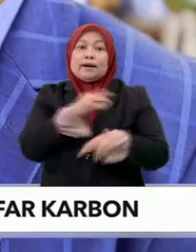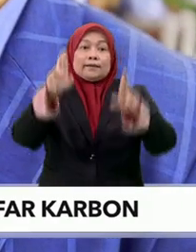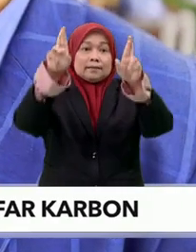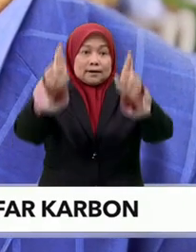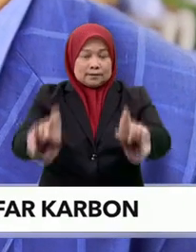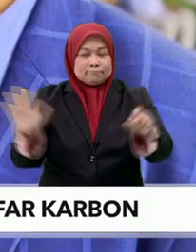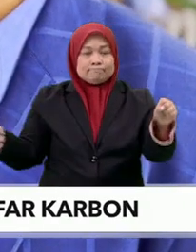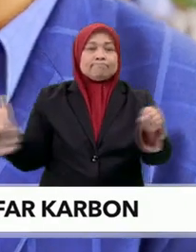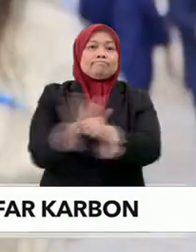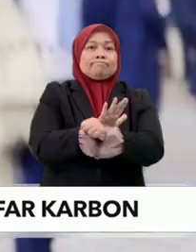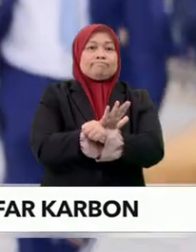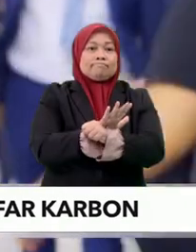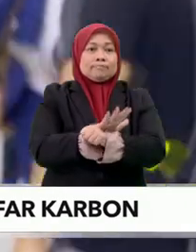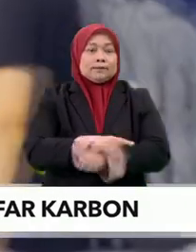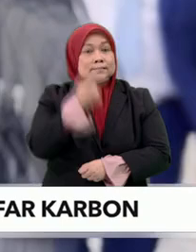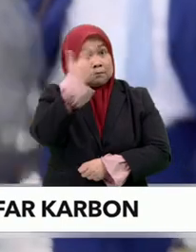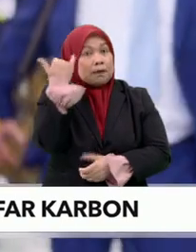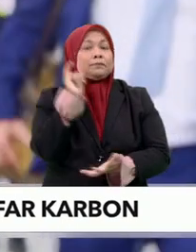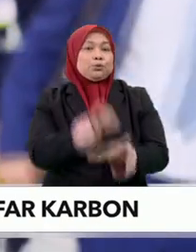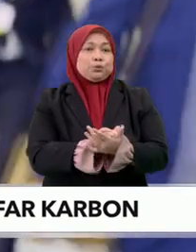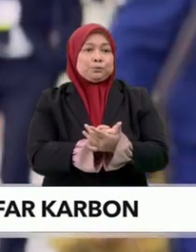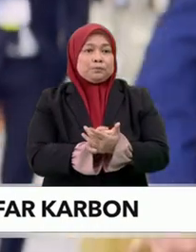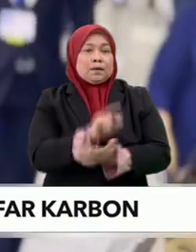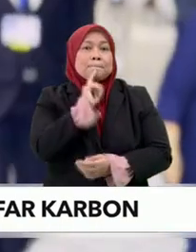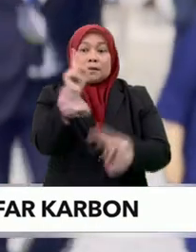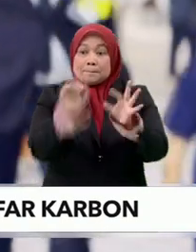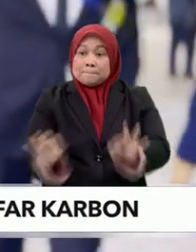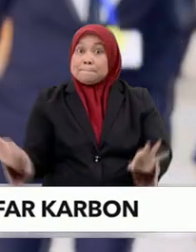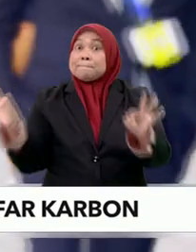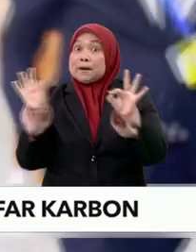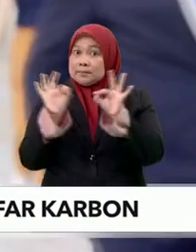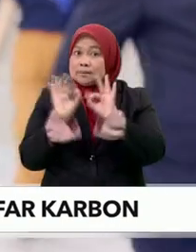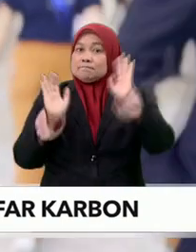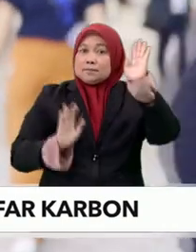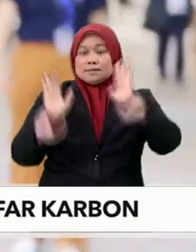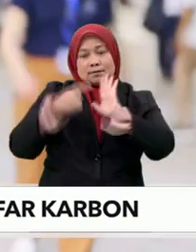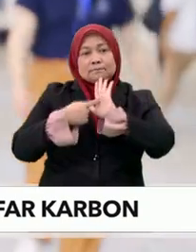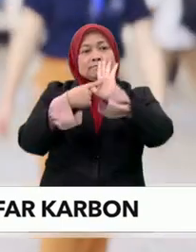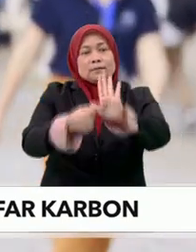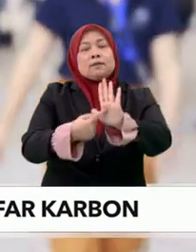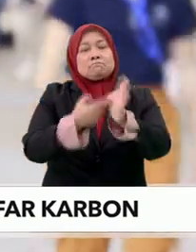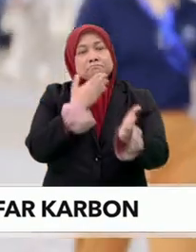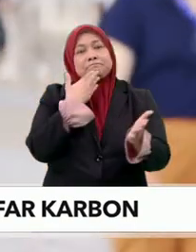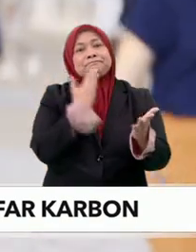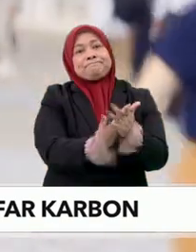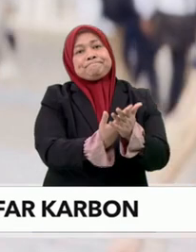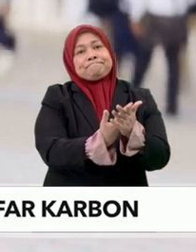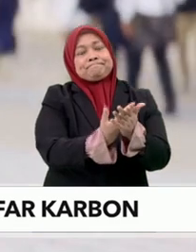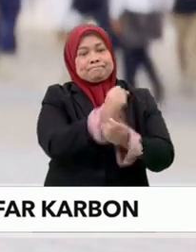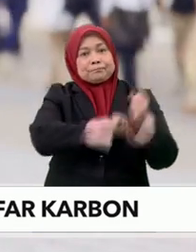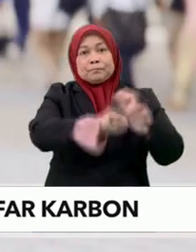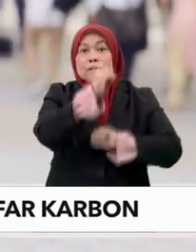secara keseluruhan. Oleh kerana itu, adalah penting Malaysia menunjukkan teladan yang baik